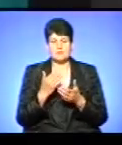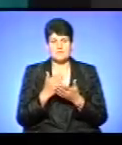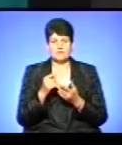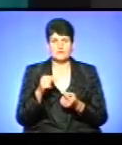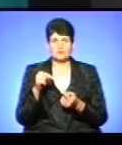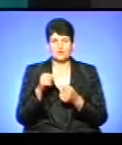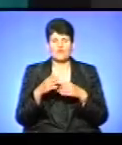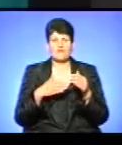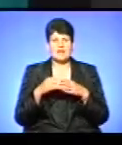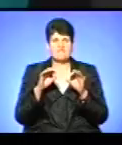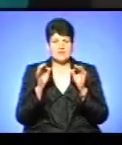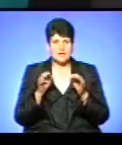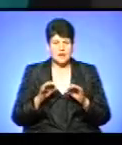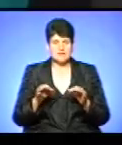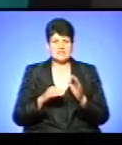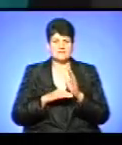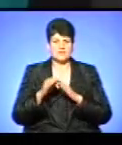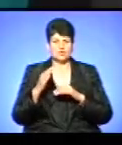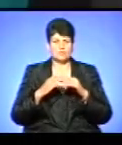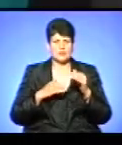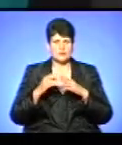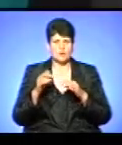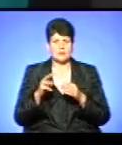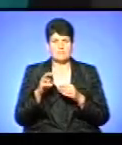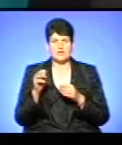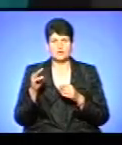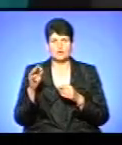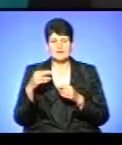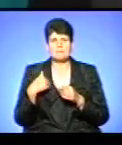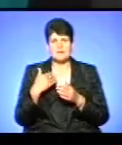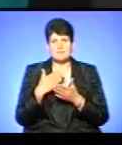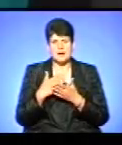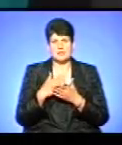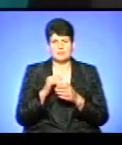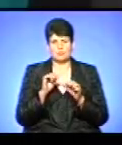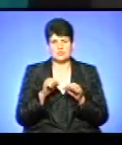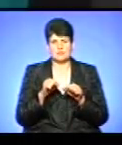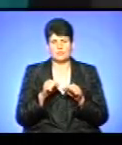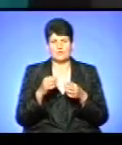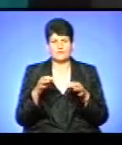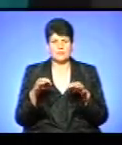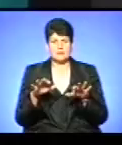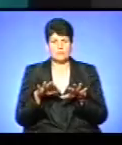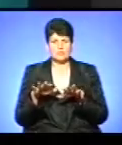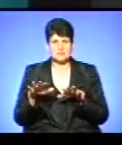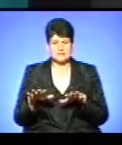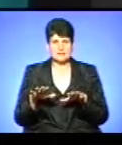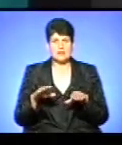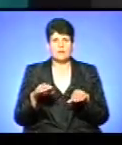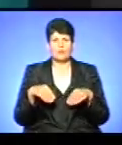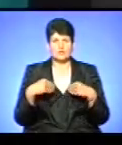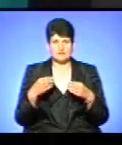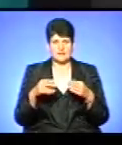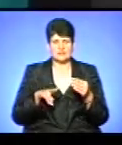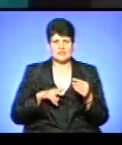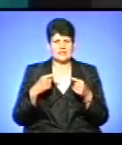відповідну кваліфікацію, є з вищими категоріями методисти, ми мали таку можливість, бо вакантні посади деякі директори подавали